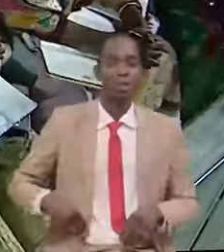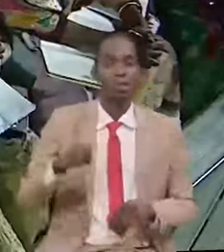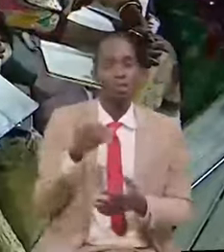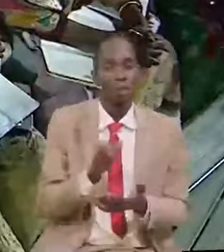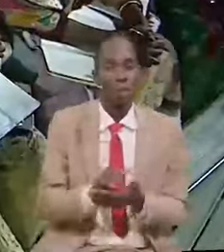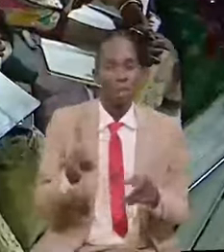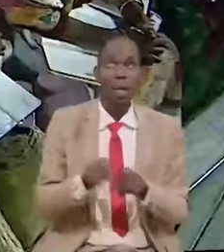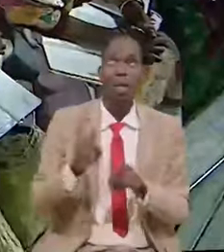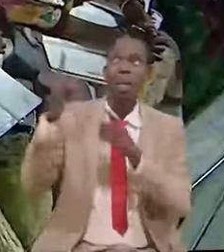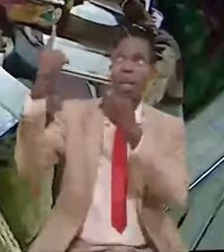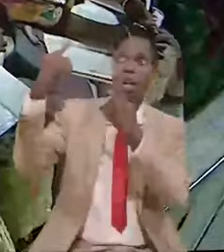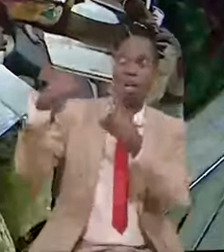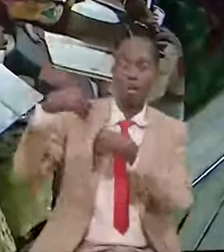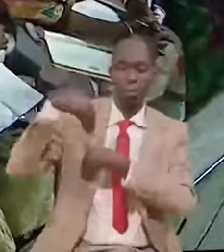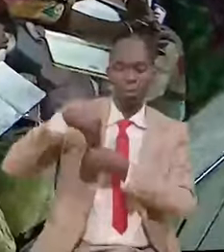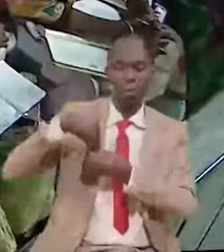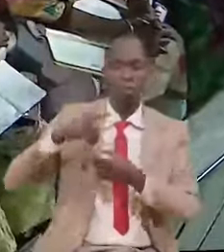Pour que comme il vient dans nos vies,